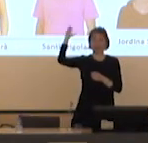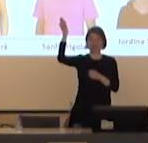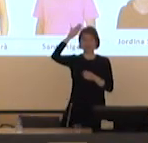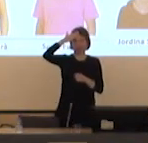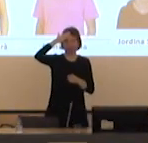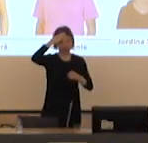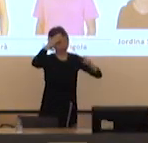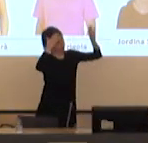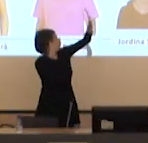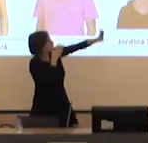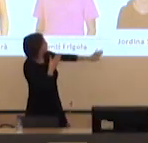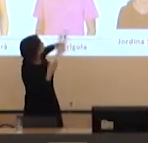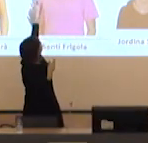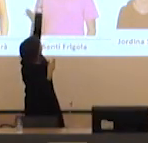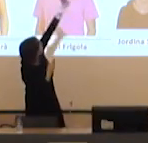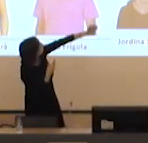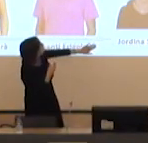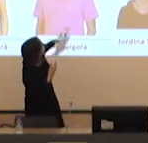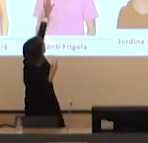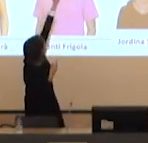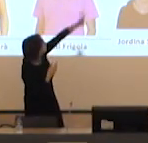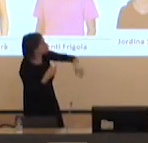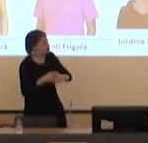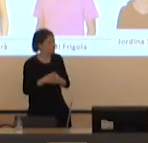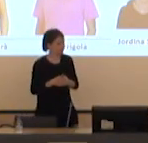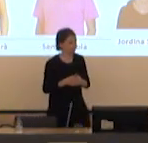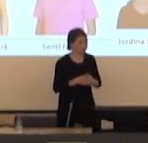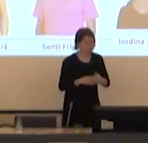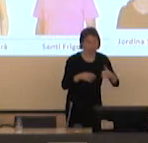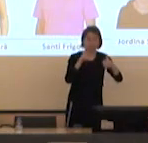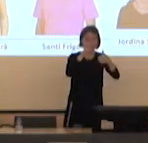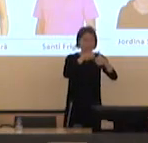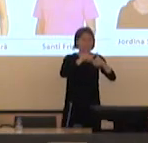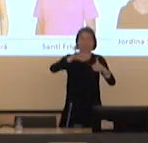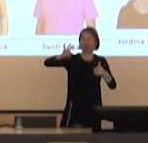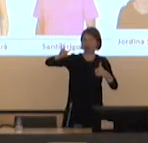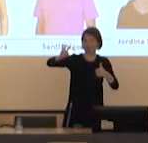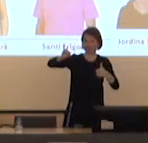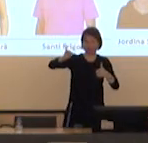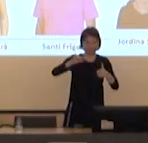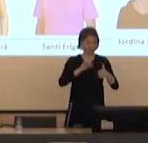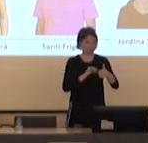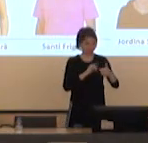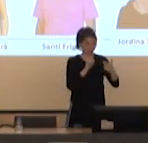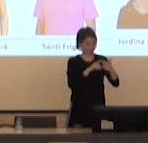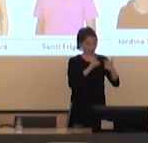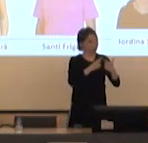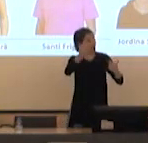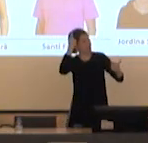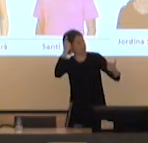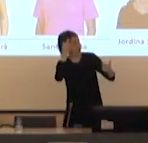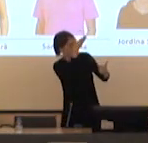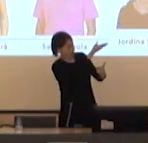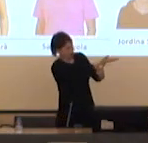El professorat principal d'aquest curs és aquest que esteu mirant en aquest moment. En primer lloc, l'Alícia